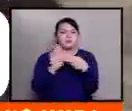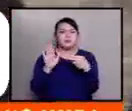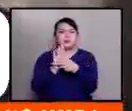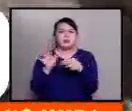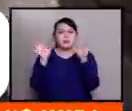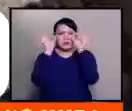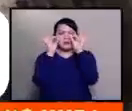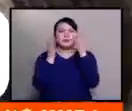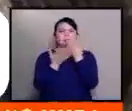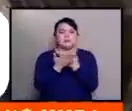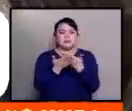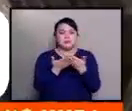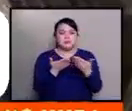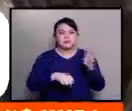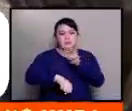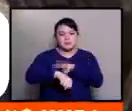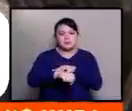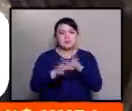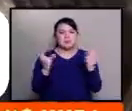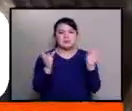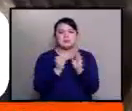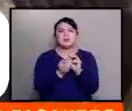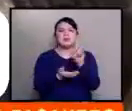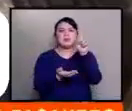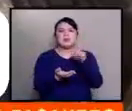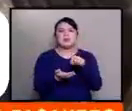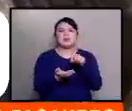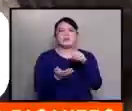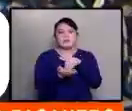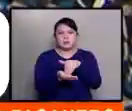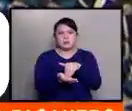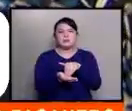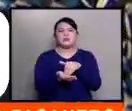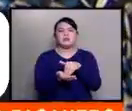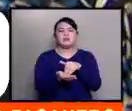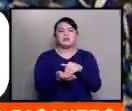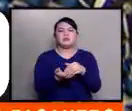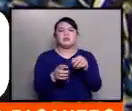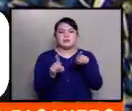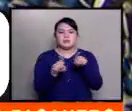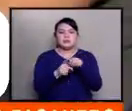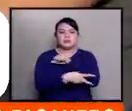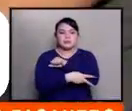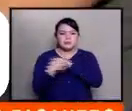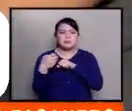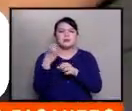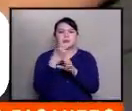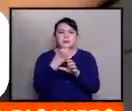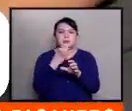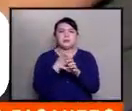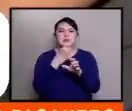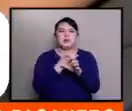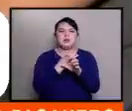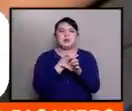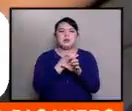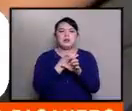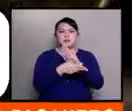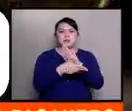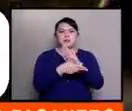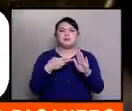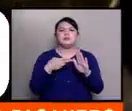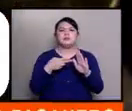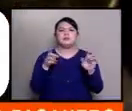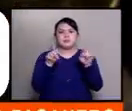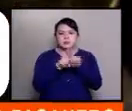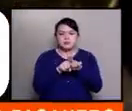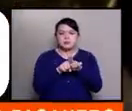shades, cellphone at relong aabot sa 100,000 piso ang halaga. Tinangay rin daw ang rehistro ng kanilang sasakyan. Maging ang mga